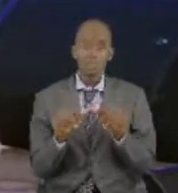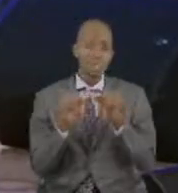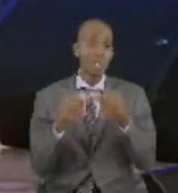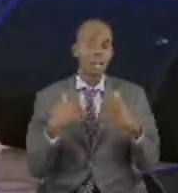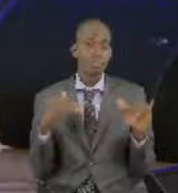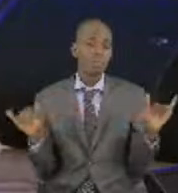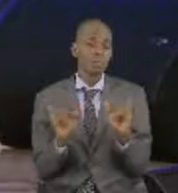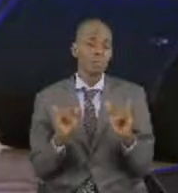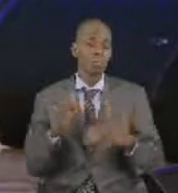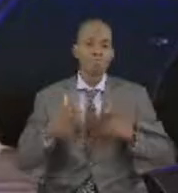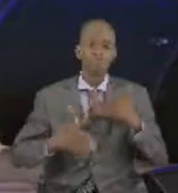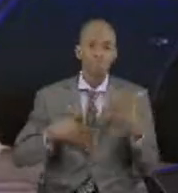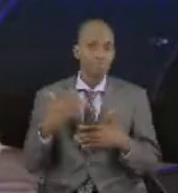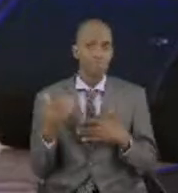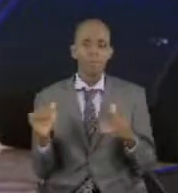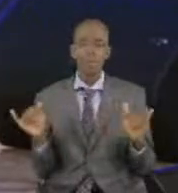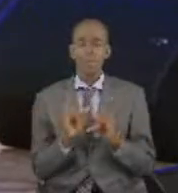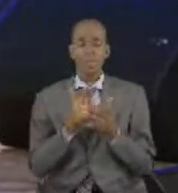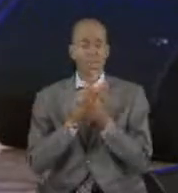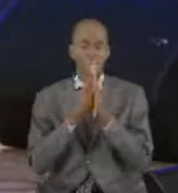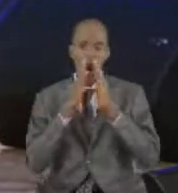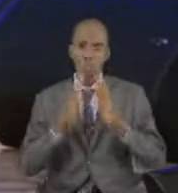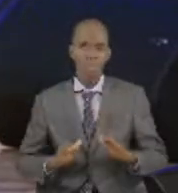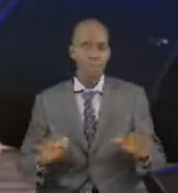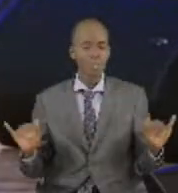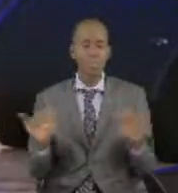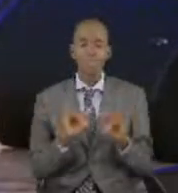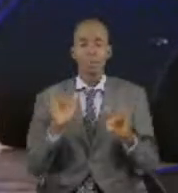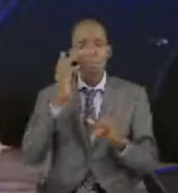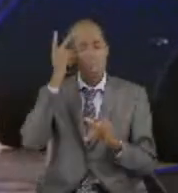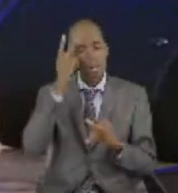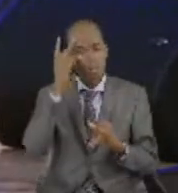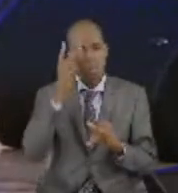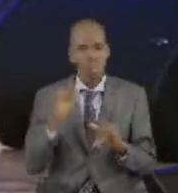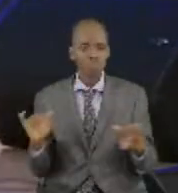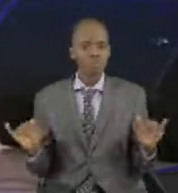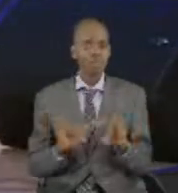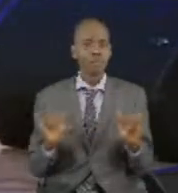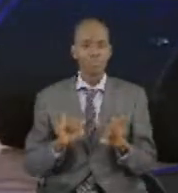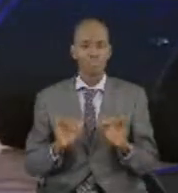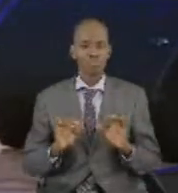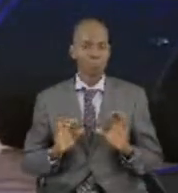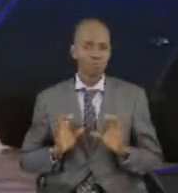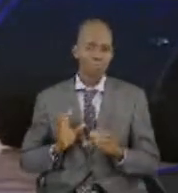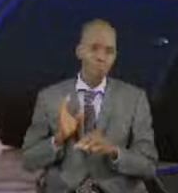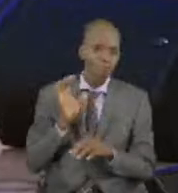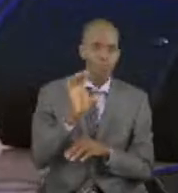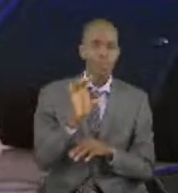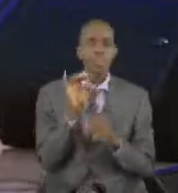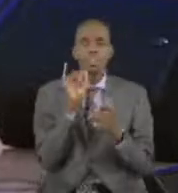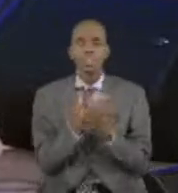Avez-vous encore la même paix? Avez-vous encore le même objectif? Avez-vous encore la même poursuite que vous avez eue en ce